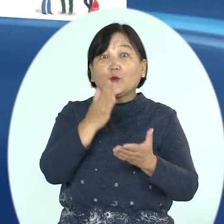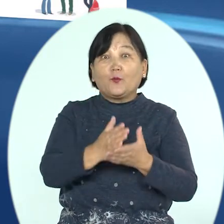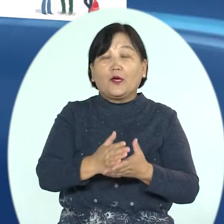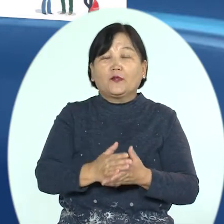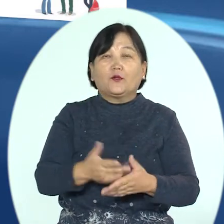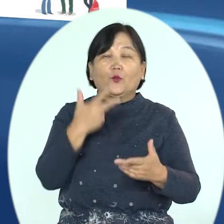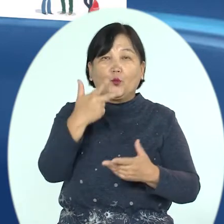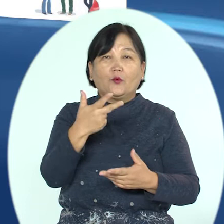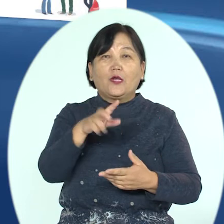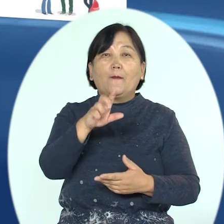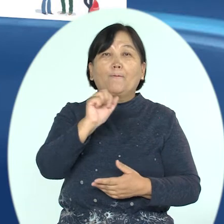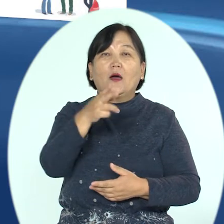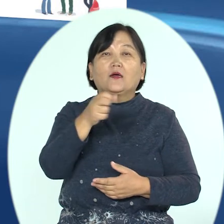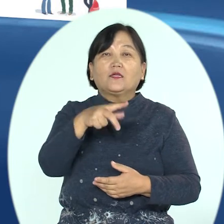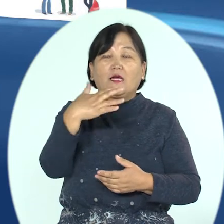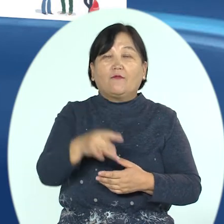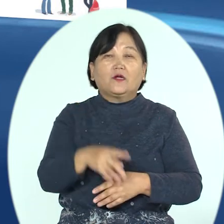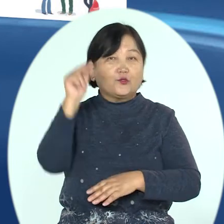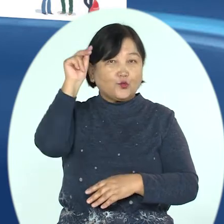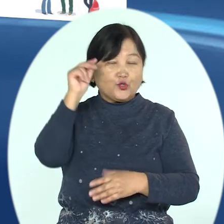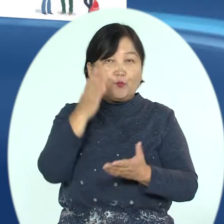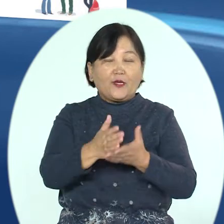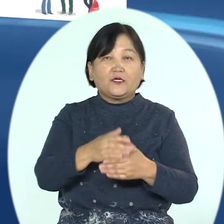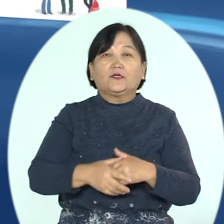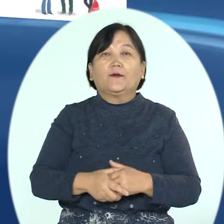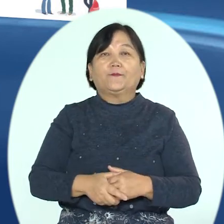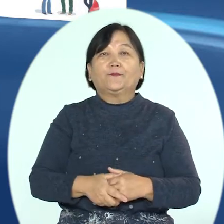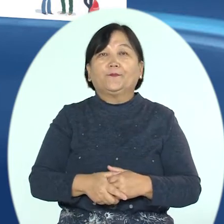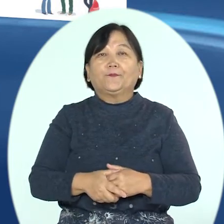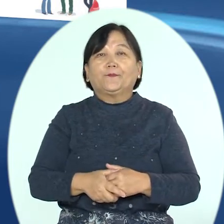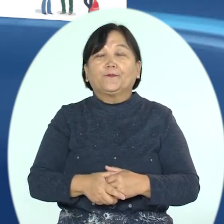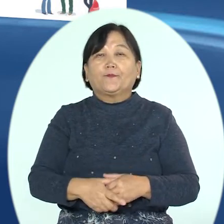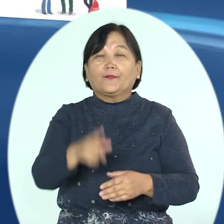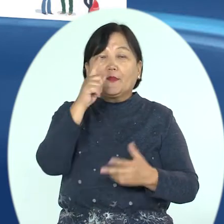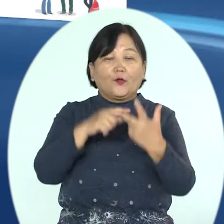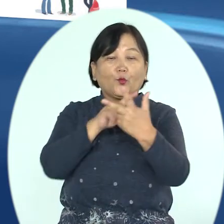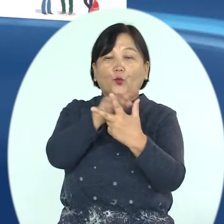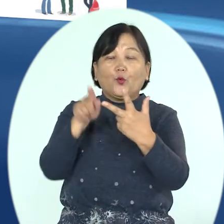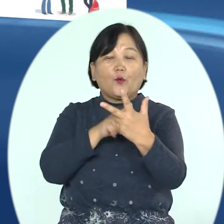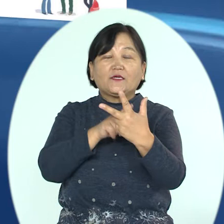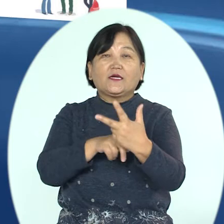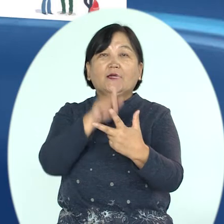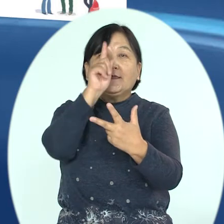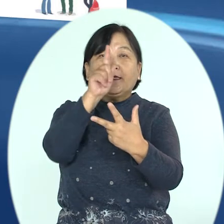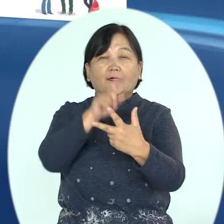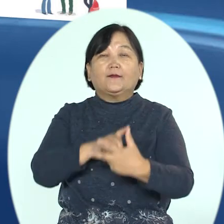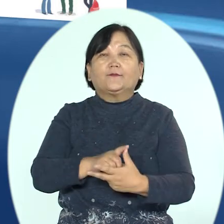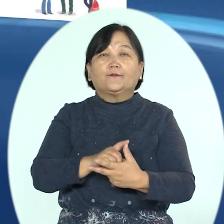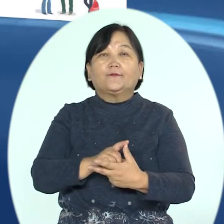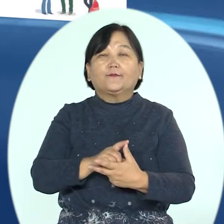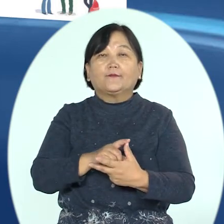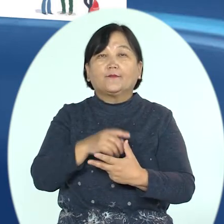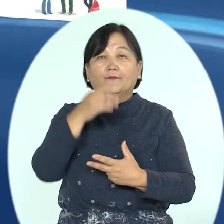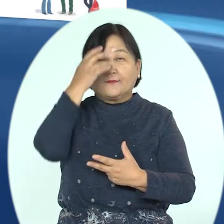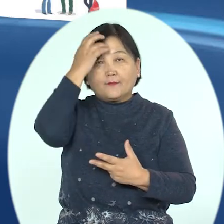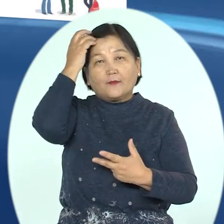гуруулаа одоо бакалаврд ингээд 3 нэг айлаас ингээд 3 оюутан суралцж байх юм бол нэг нь бол нэг оюутныг